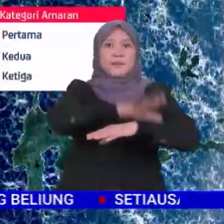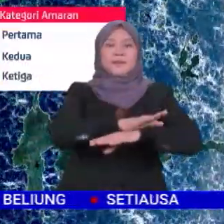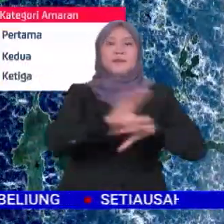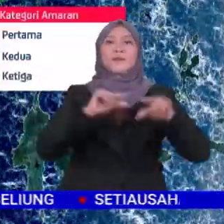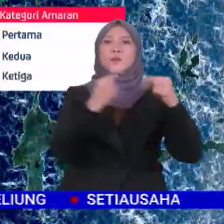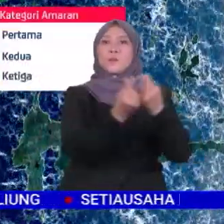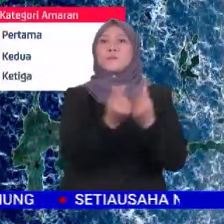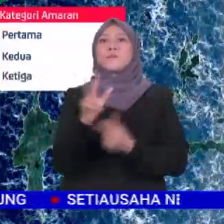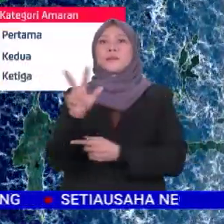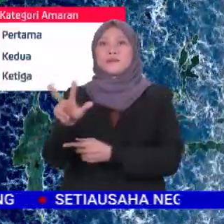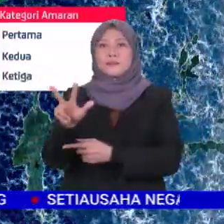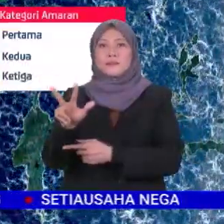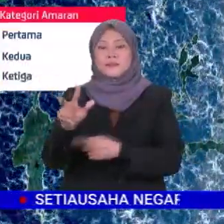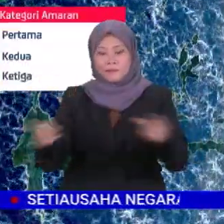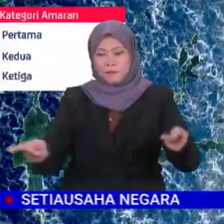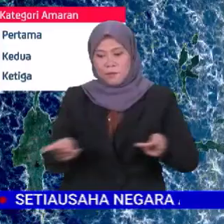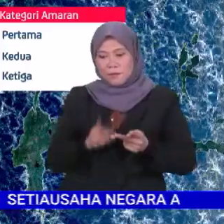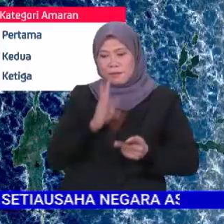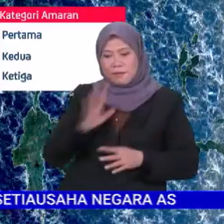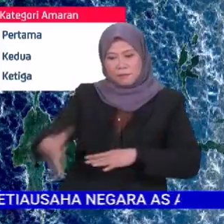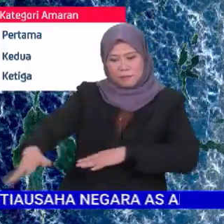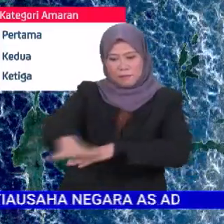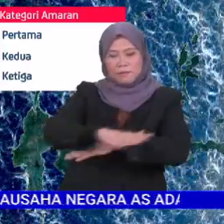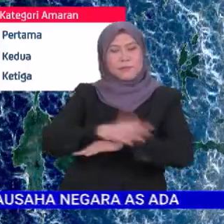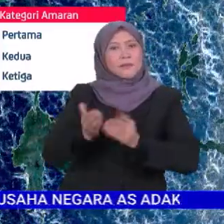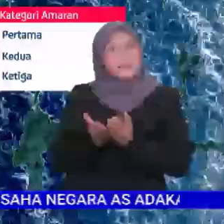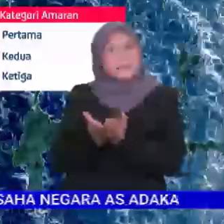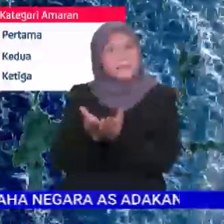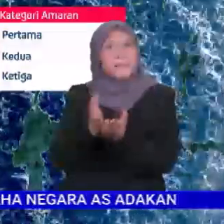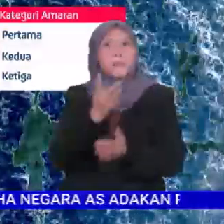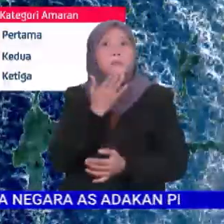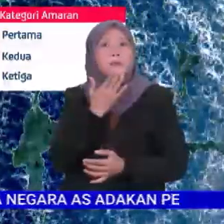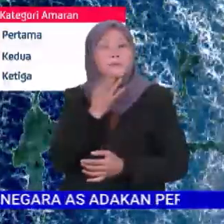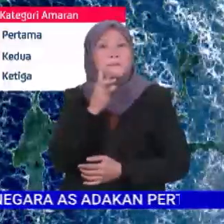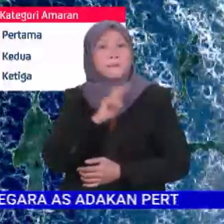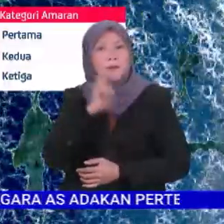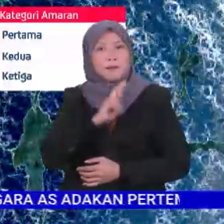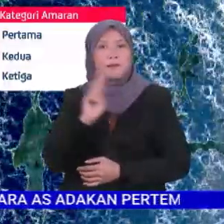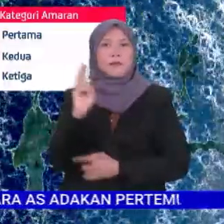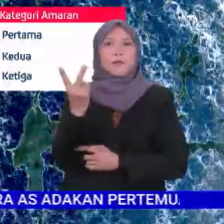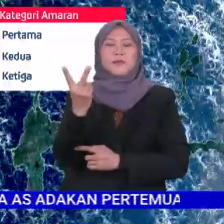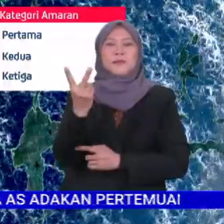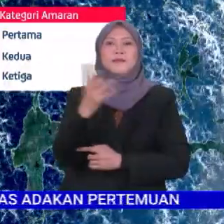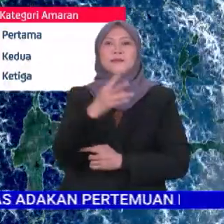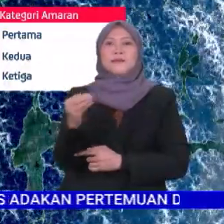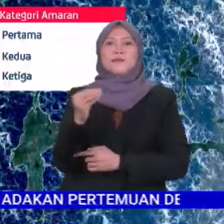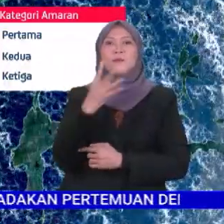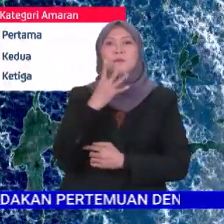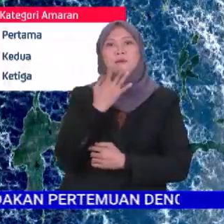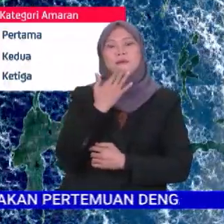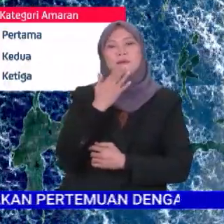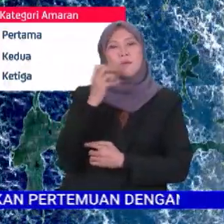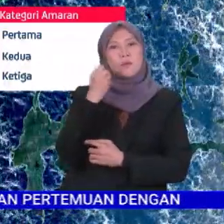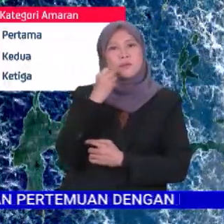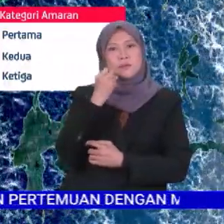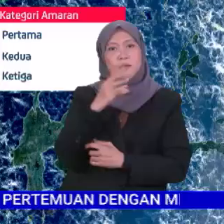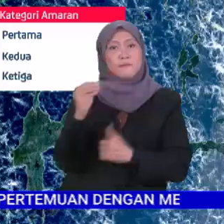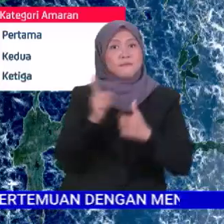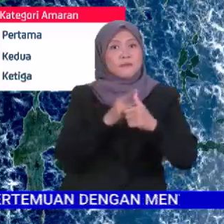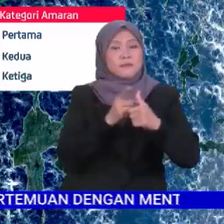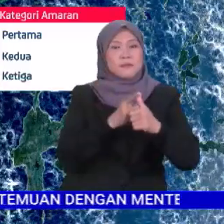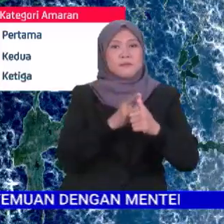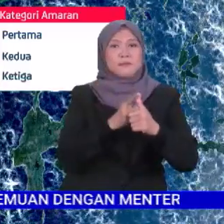kategori ketiga untuk kawasan perairan dan perkapalan yang berwarna merah, kategori kedua untuk kawasan yang berwarna jingga dan kategori